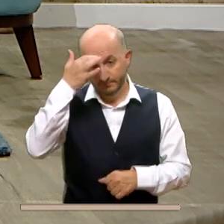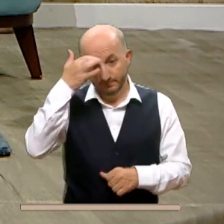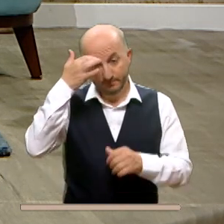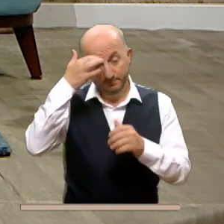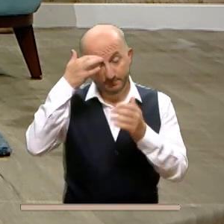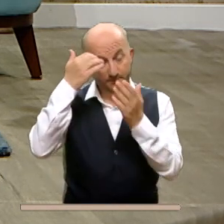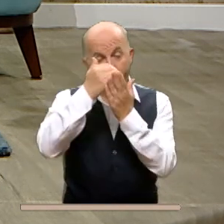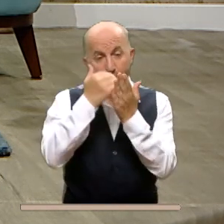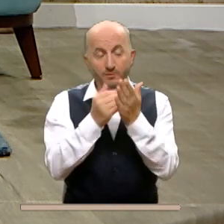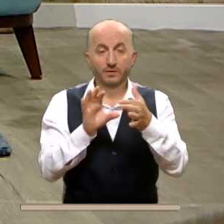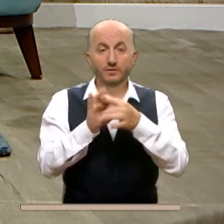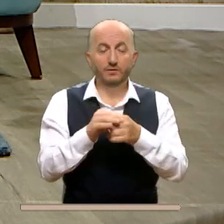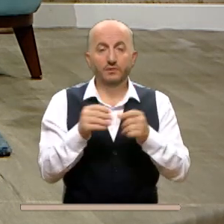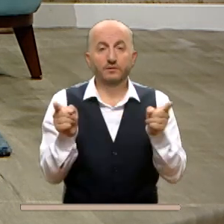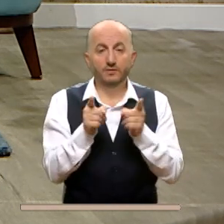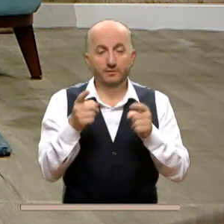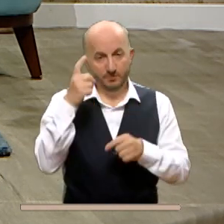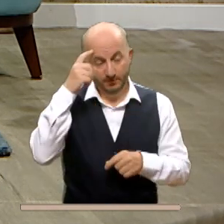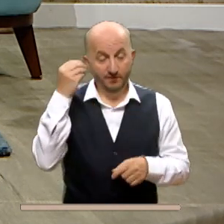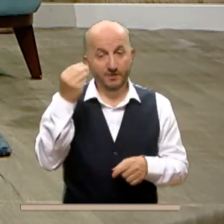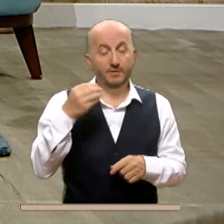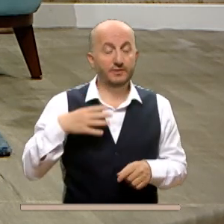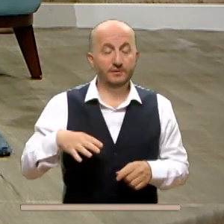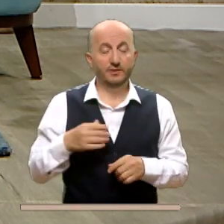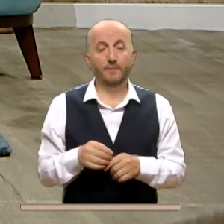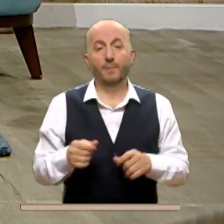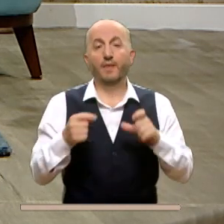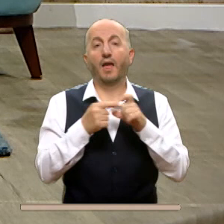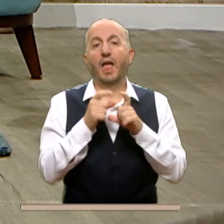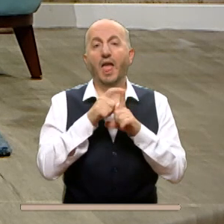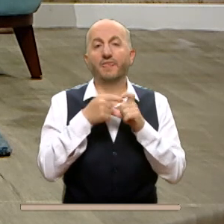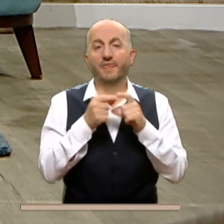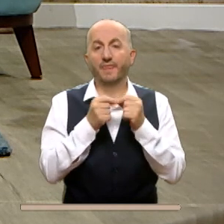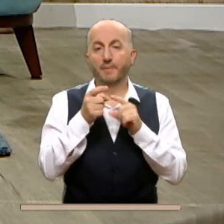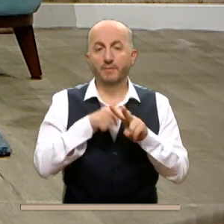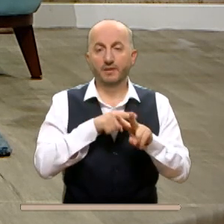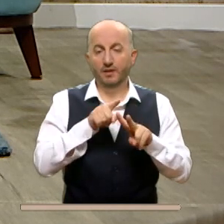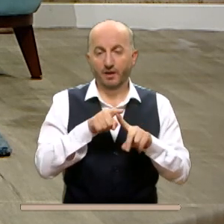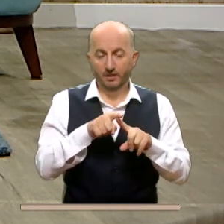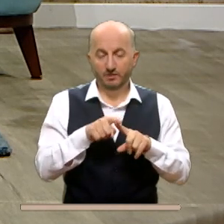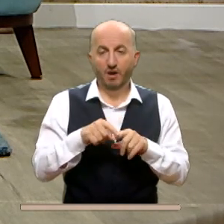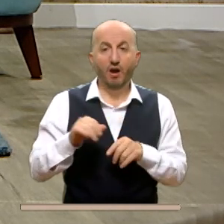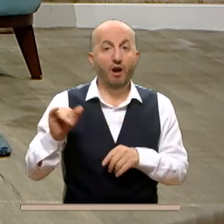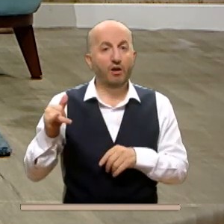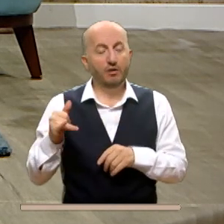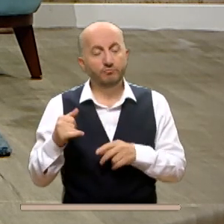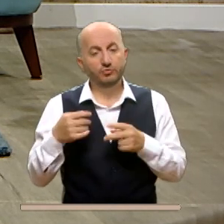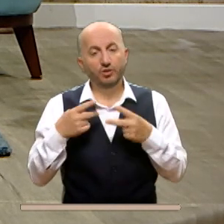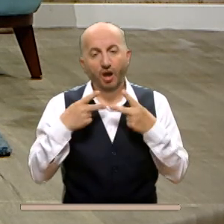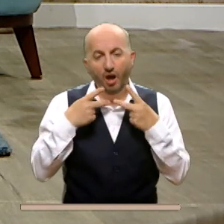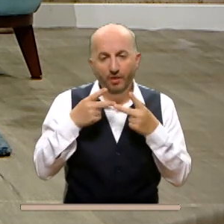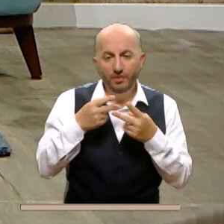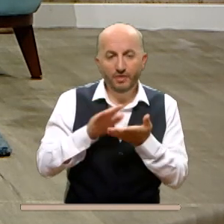Programlarımızla ilgili de kısa bilgi vermek isterim doğrusu. Edebiyat fakültemizde mesela Arapça mütercim tercümanlık, İngilizce